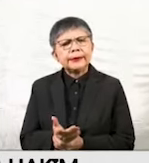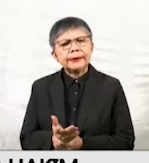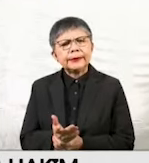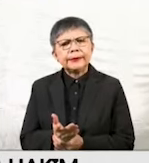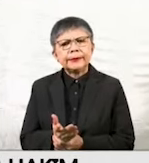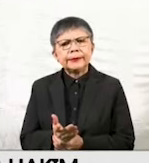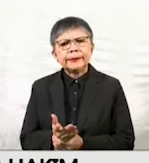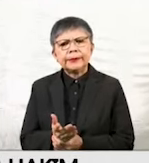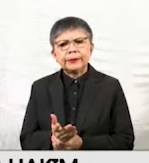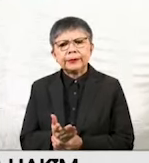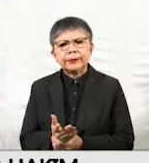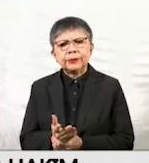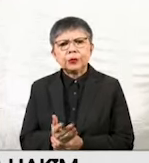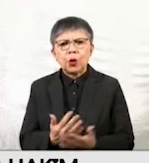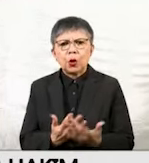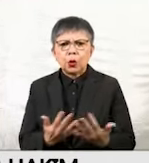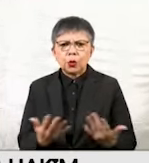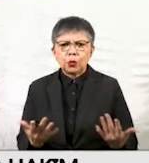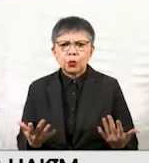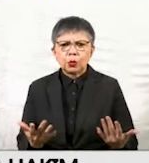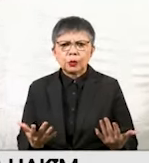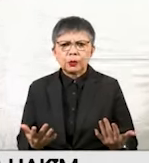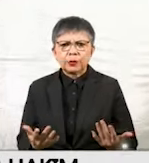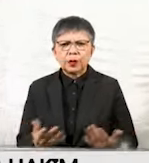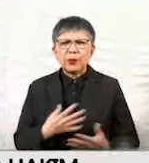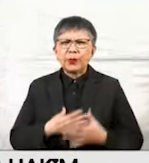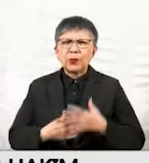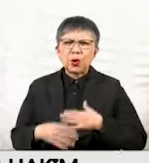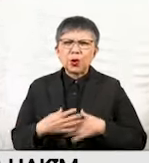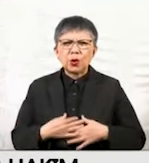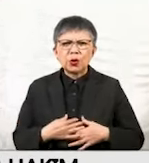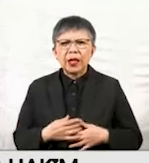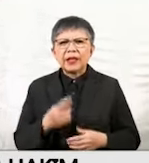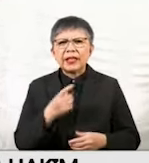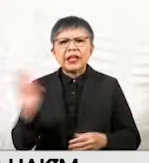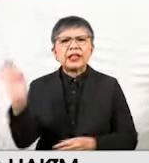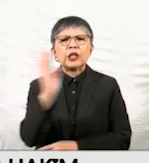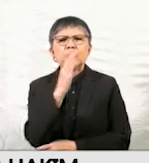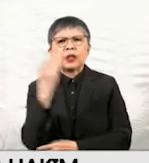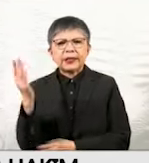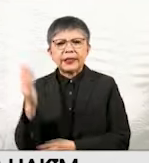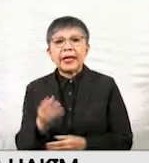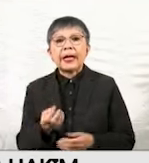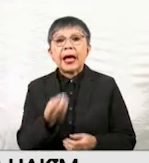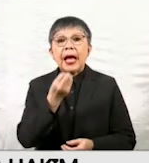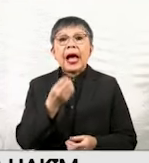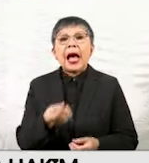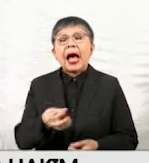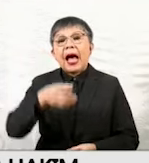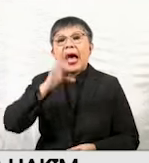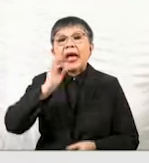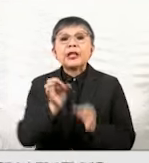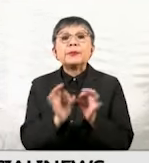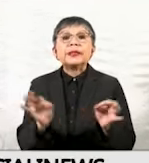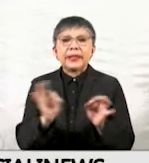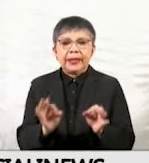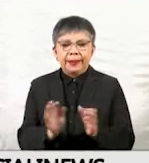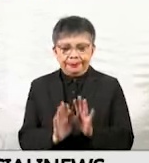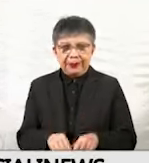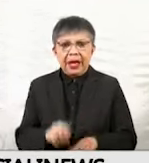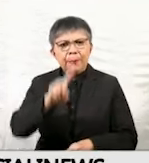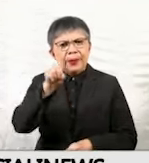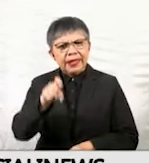Ri warga Pulau serib itu masih mengeluh soal transpotasi dan air bersih Nah pertanyaan saya